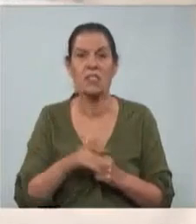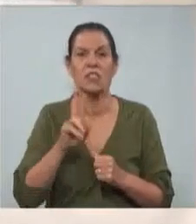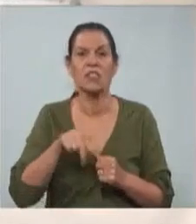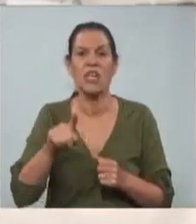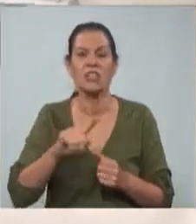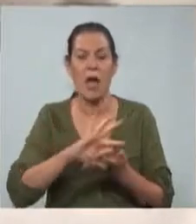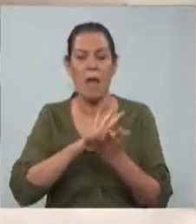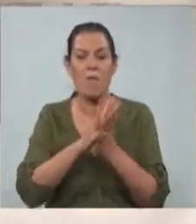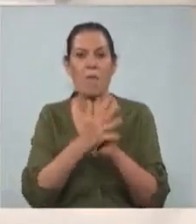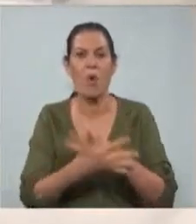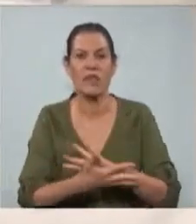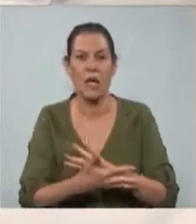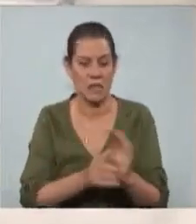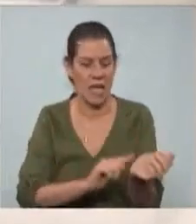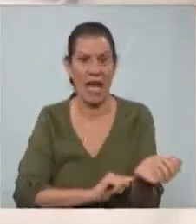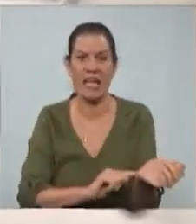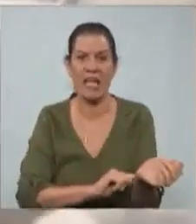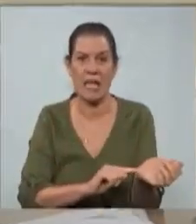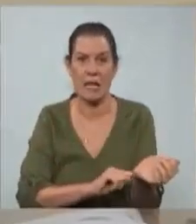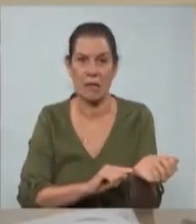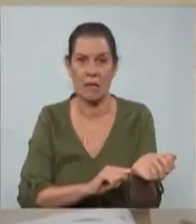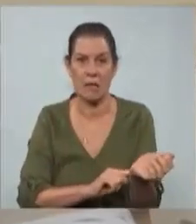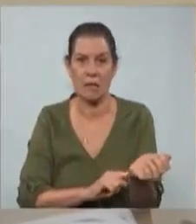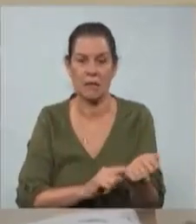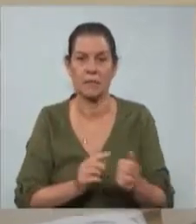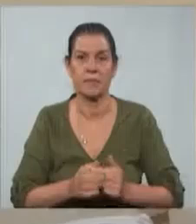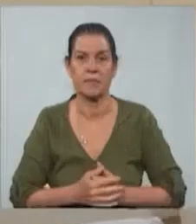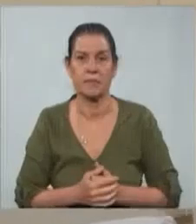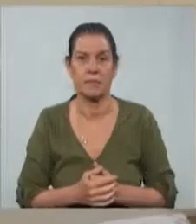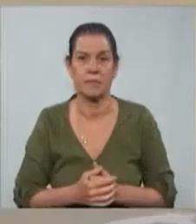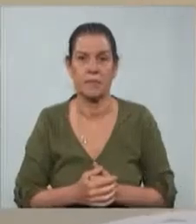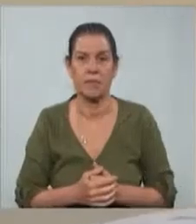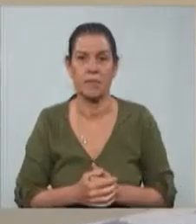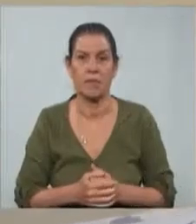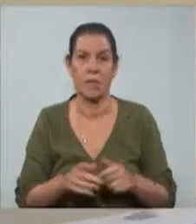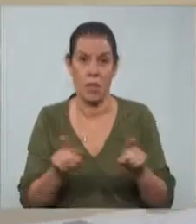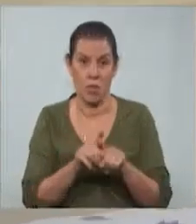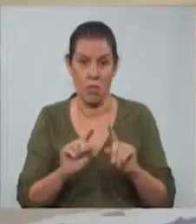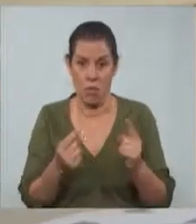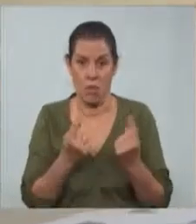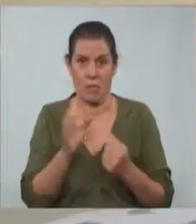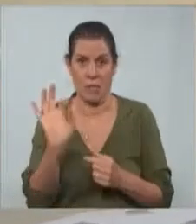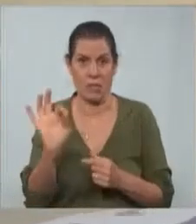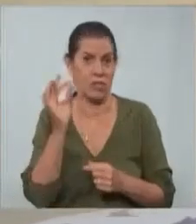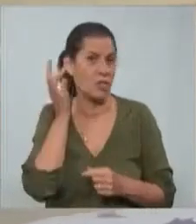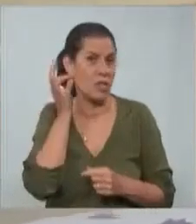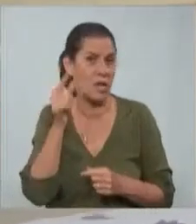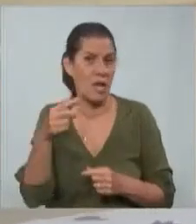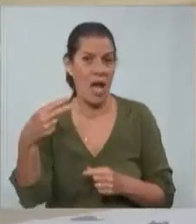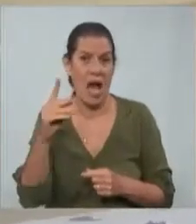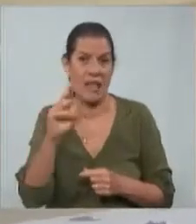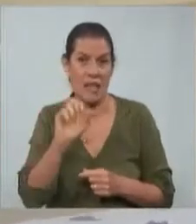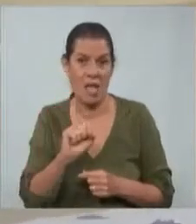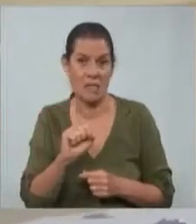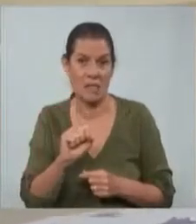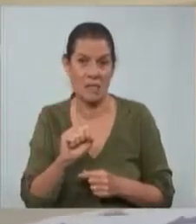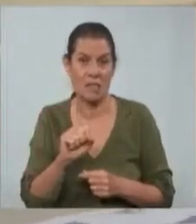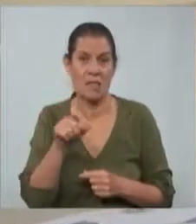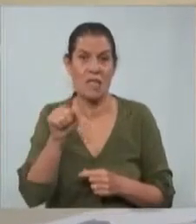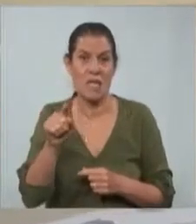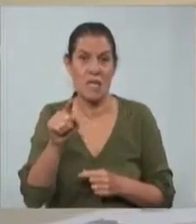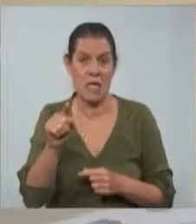הגנטית שגורמת לקרויצפלד יעקב. כמו במקרה של הדס, היא טריפוליטאית, מוצאה